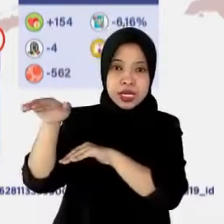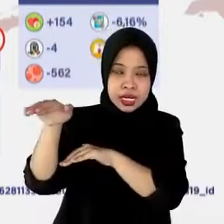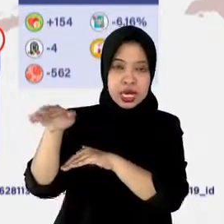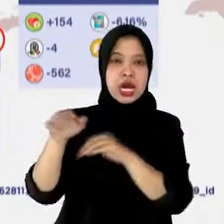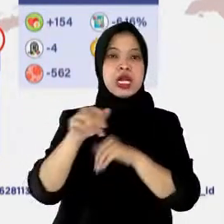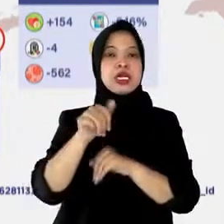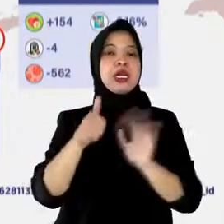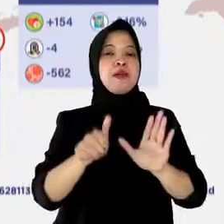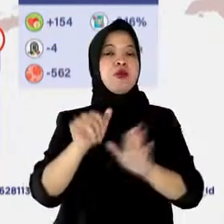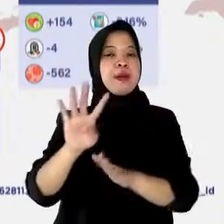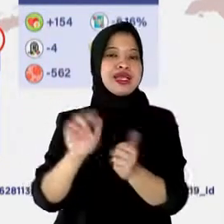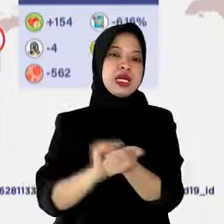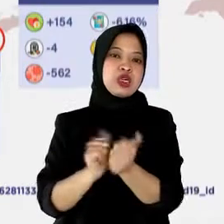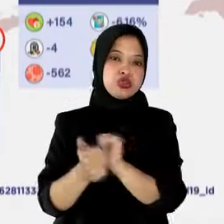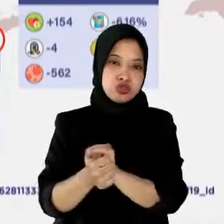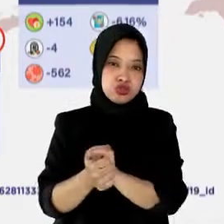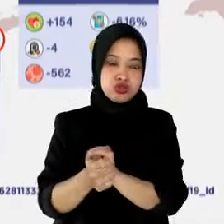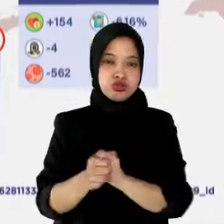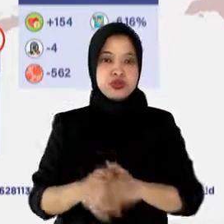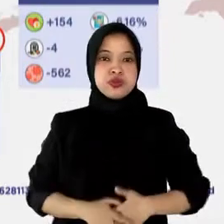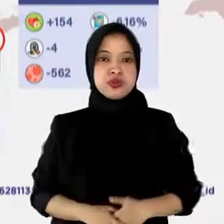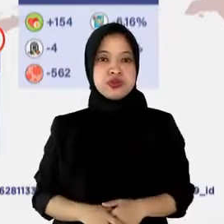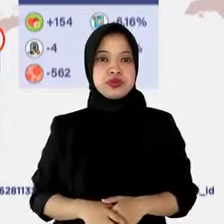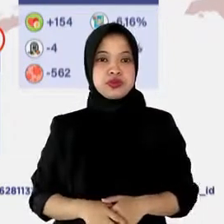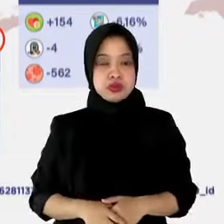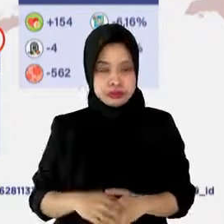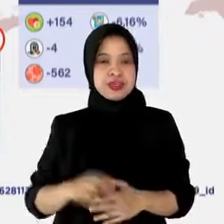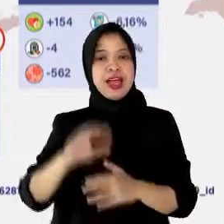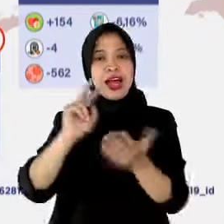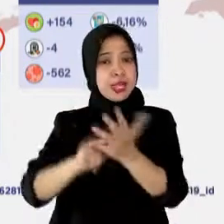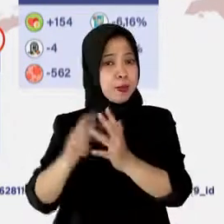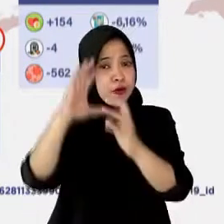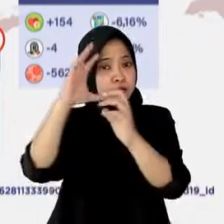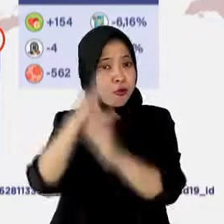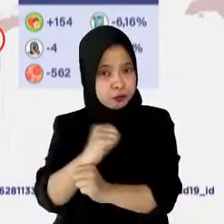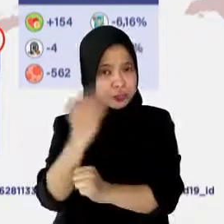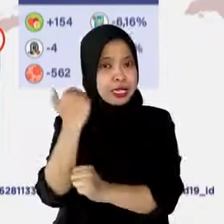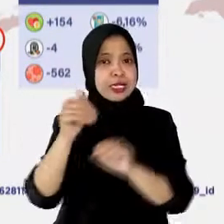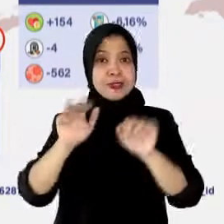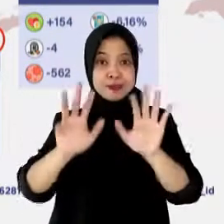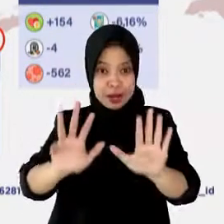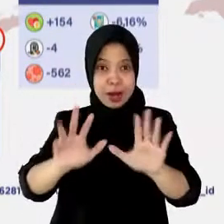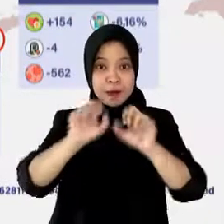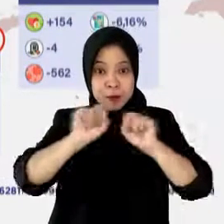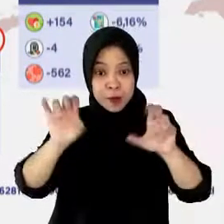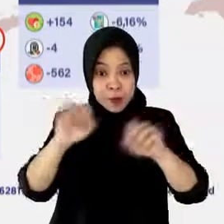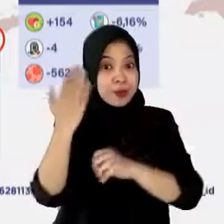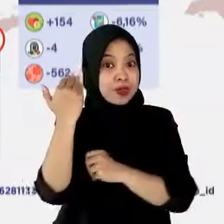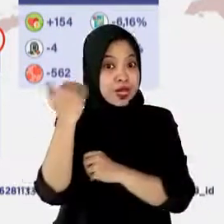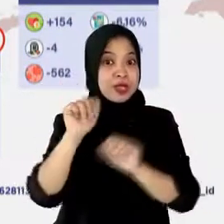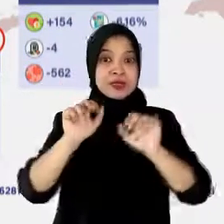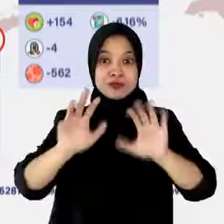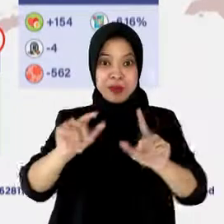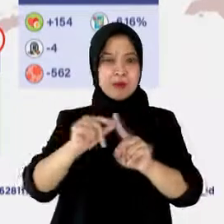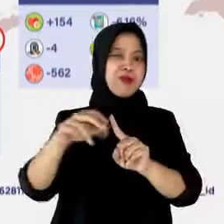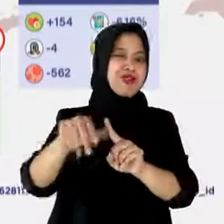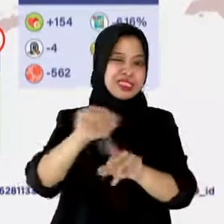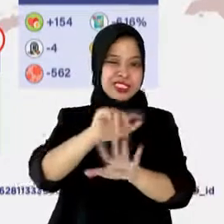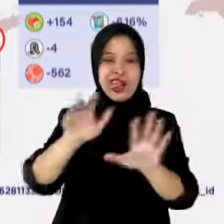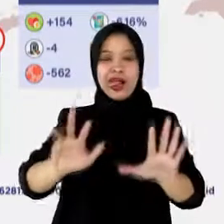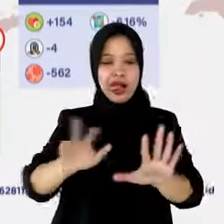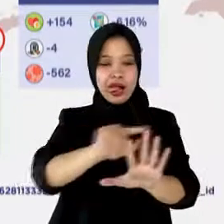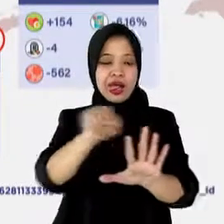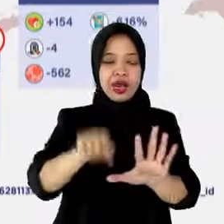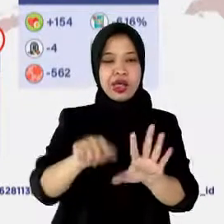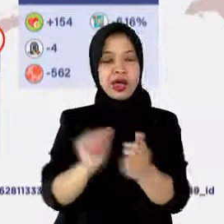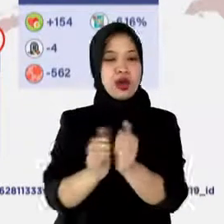41 kasus tentunya kita perlu berfokus pada sembilan provinsi ini karena artinya sembilan provinsi ini menjadi